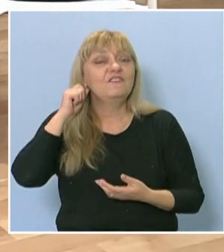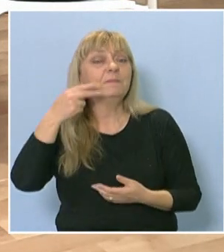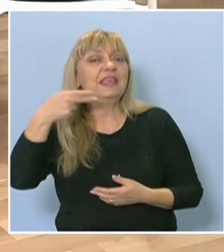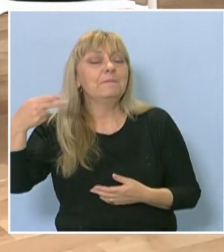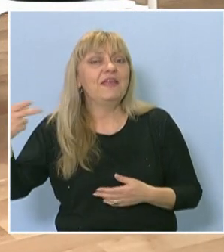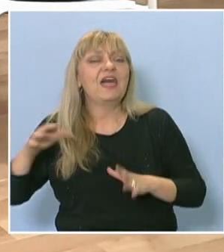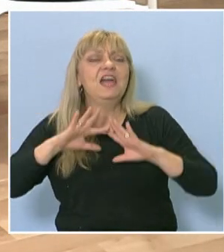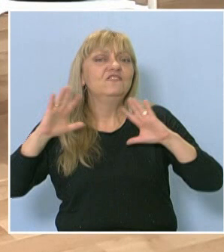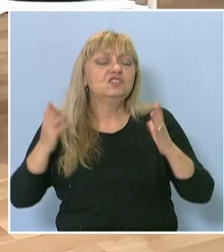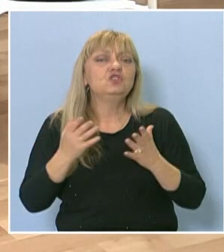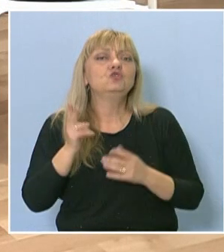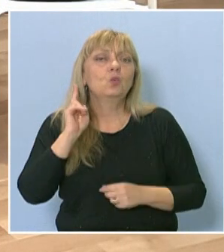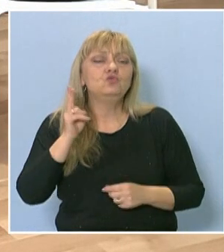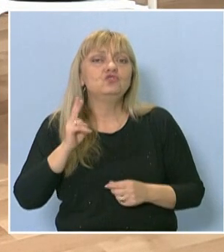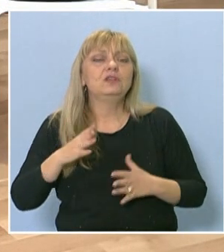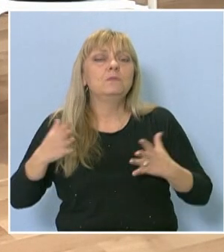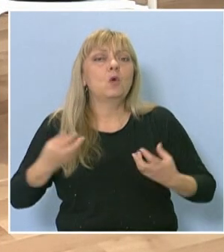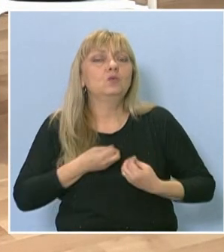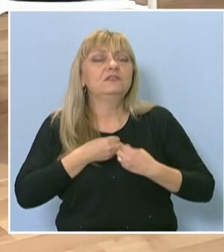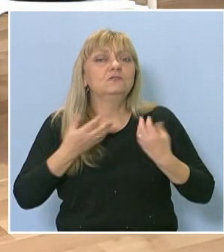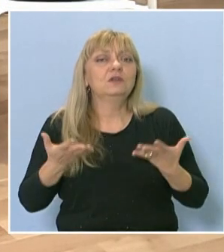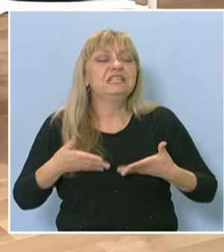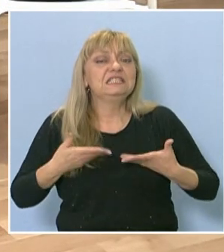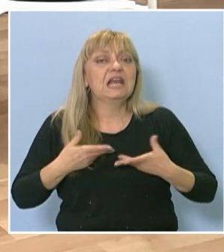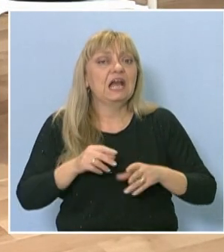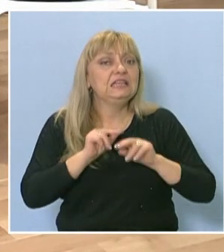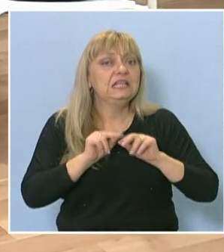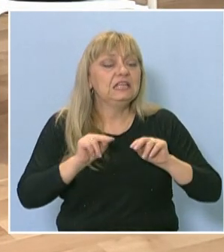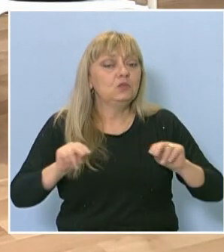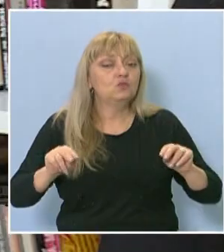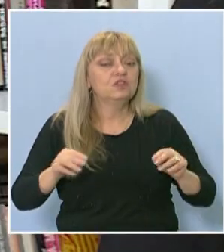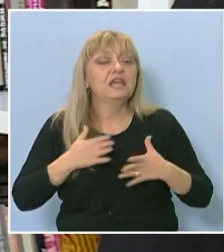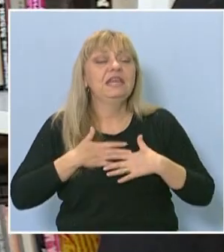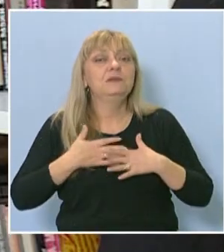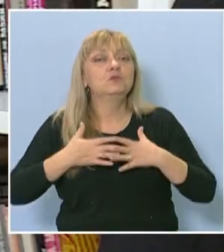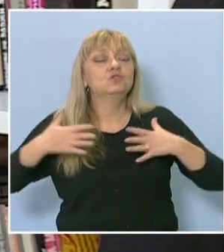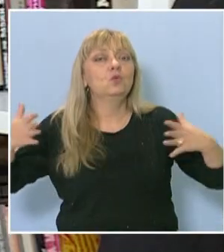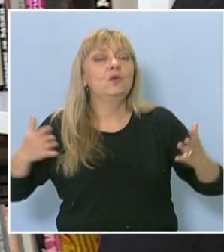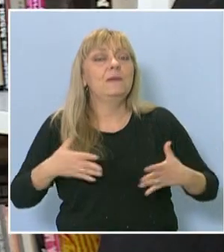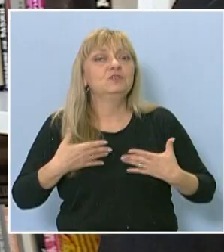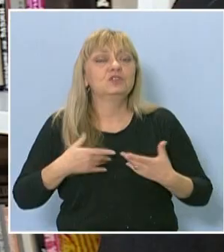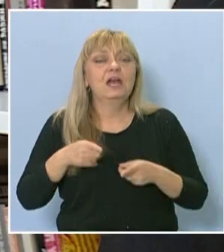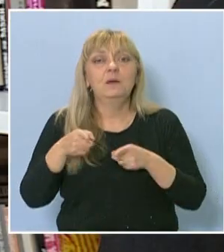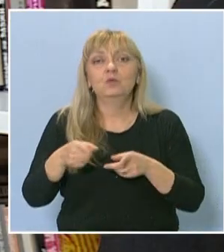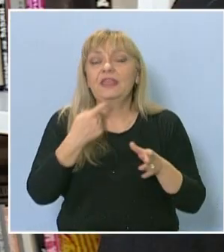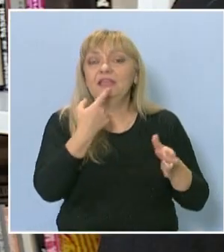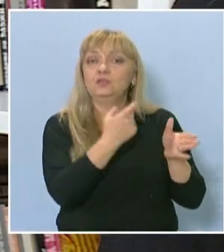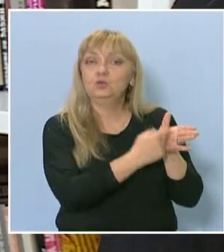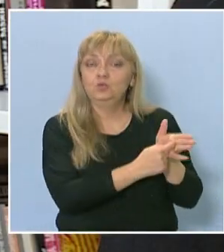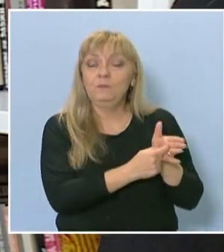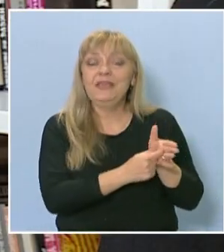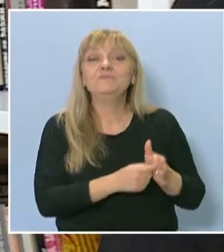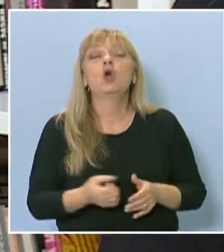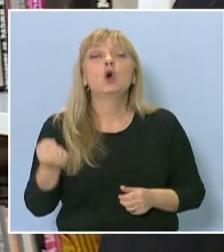вдъхновяват, искаха да ни научат. Имаше така едно огромно желание. По техни думи, строгия учител, казват те,